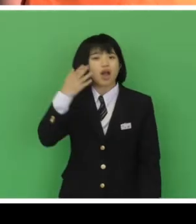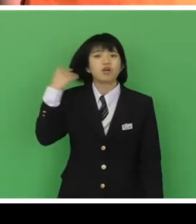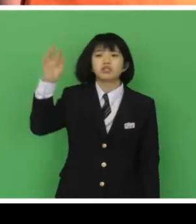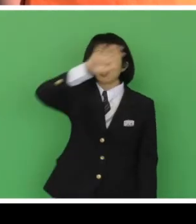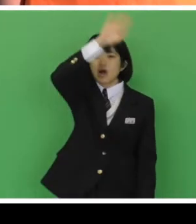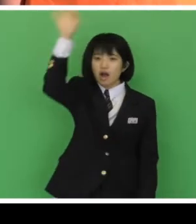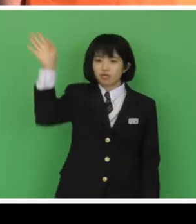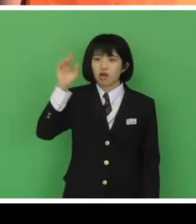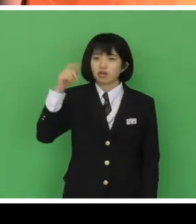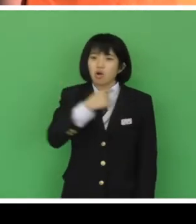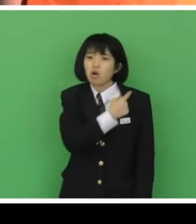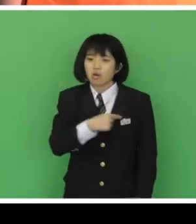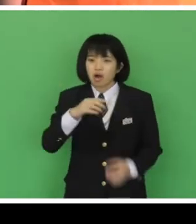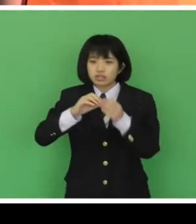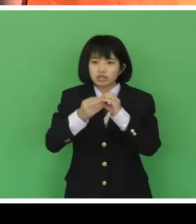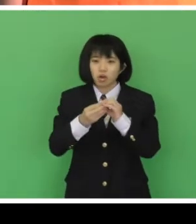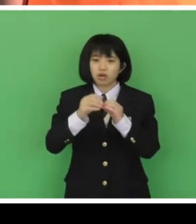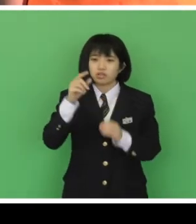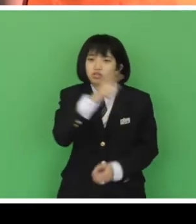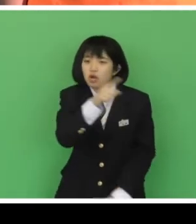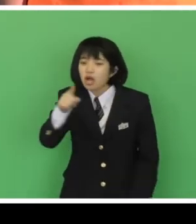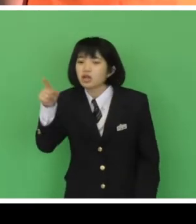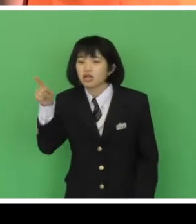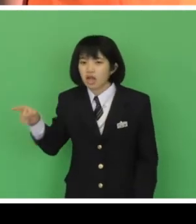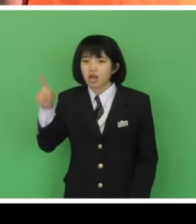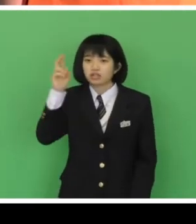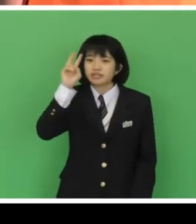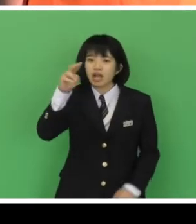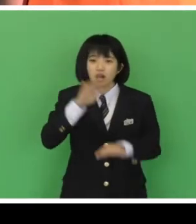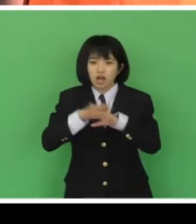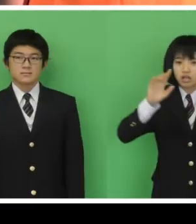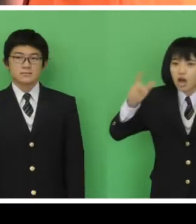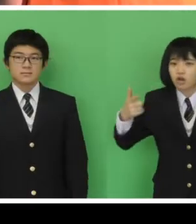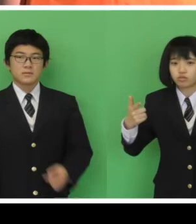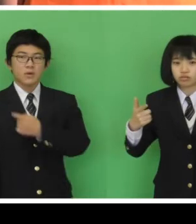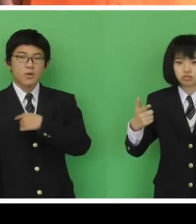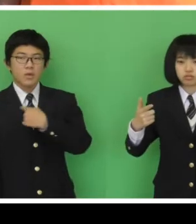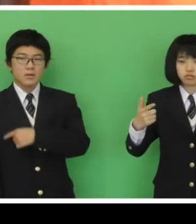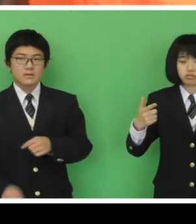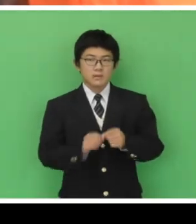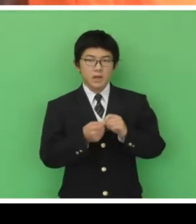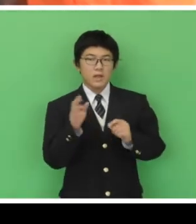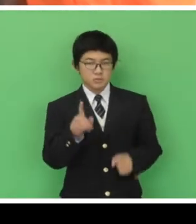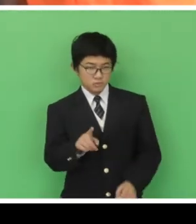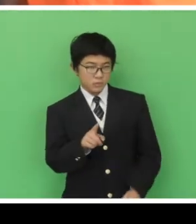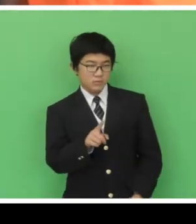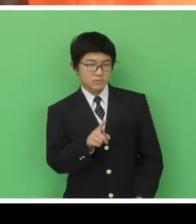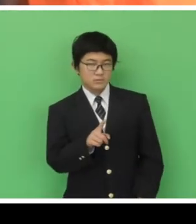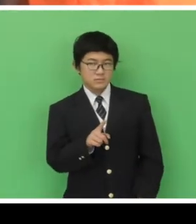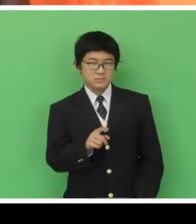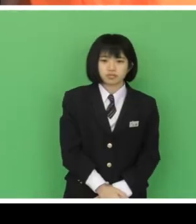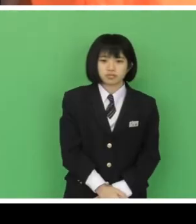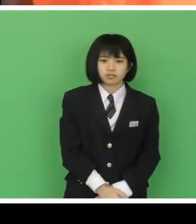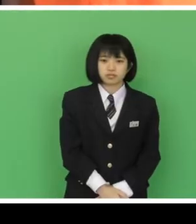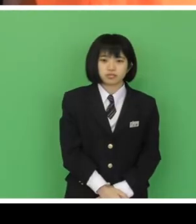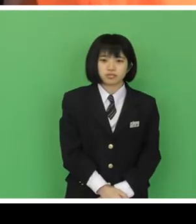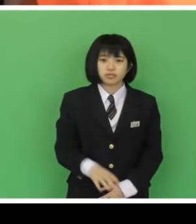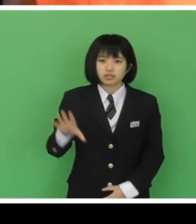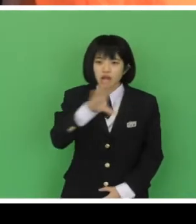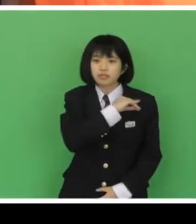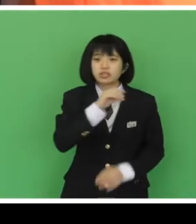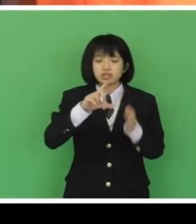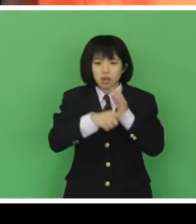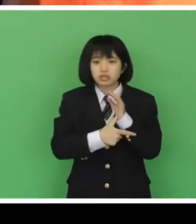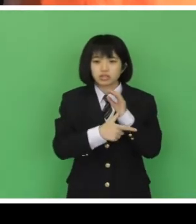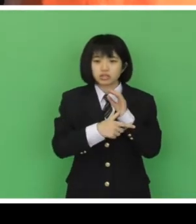い空も心の色によって見え方が違うかもしれん。 心に色がある。 寂しい